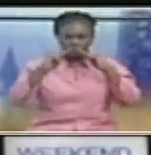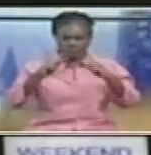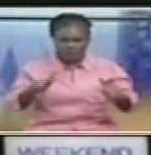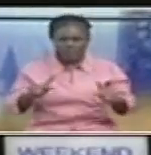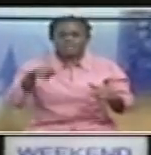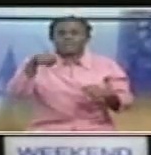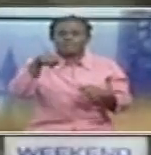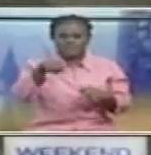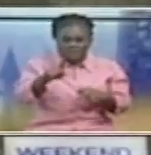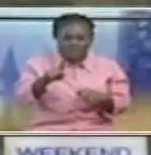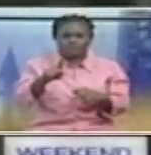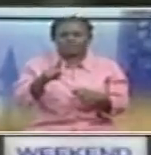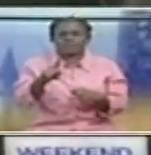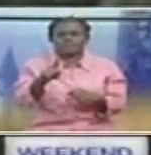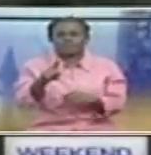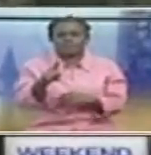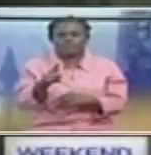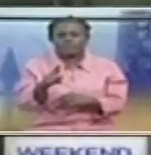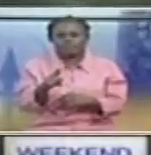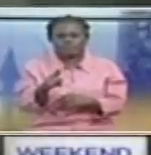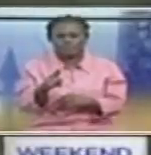were immediately turned into real soldiers.